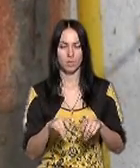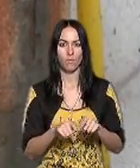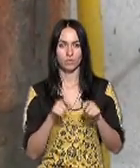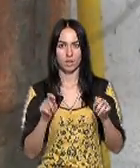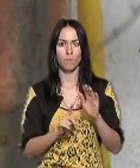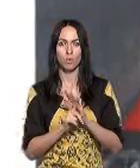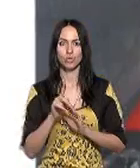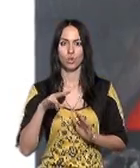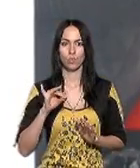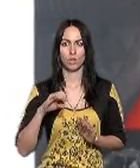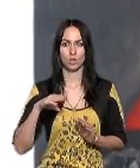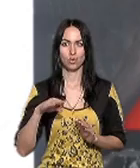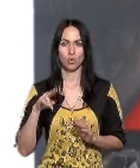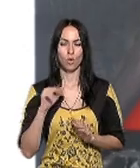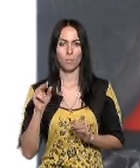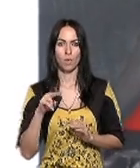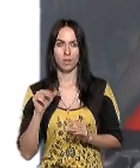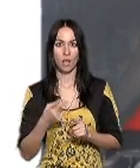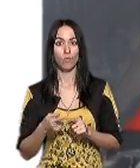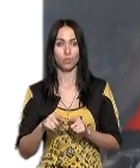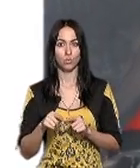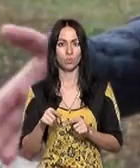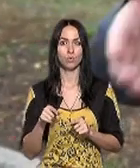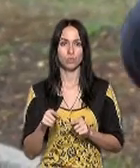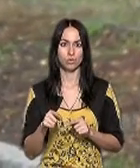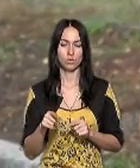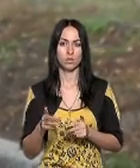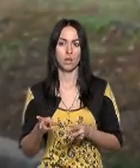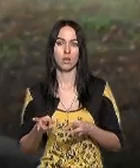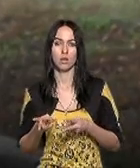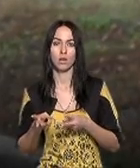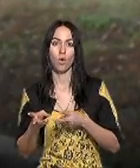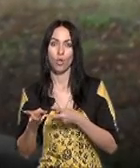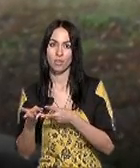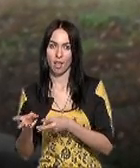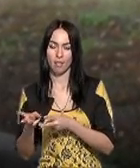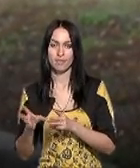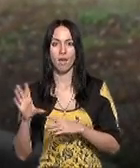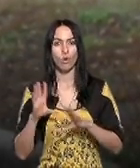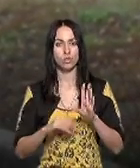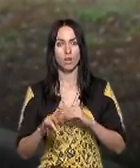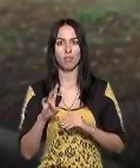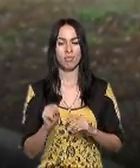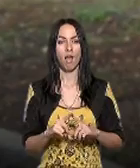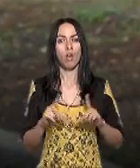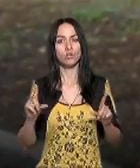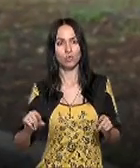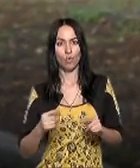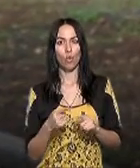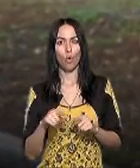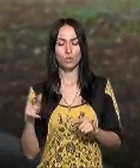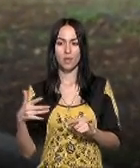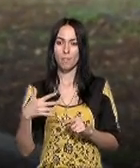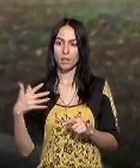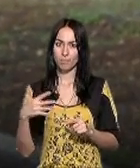початку листопада. Ця котельня розраховано на школу. Ця котельня розрахована на школу, це і п'ятиповерховий